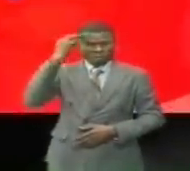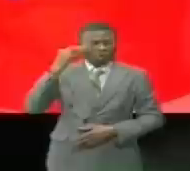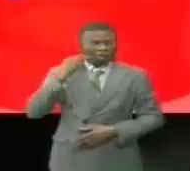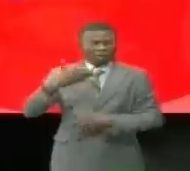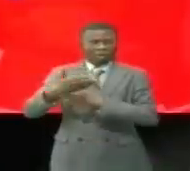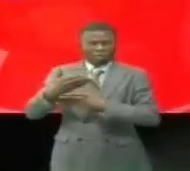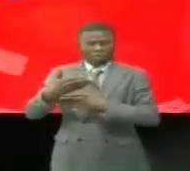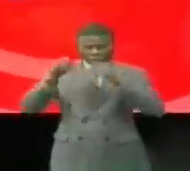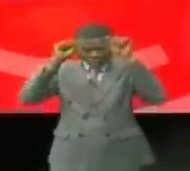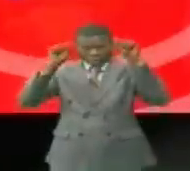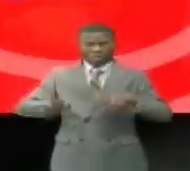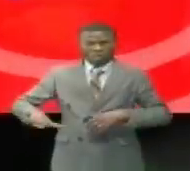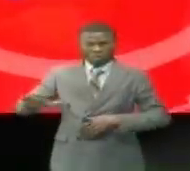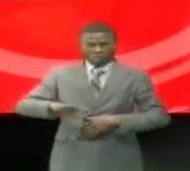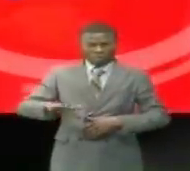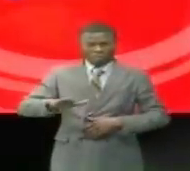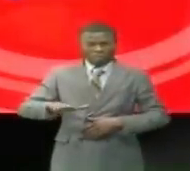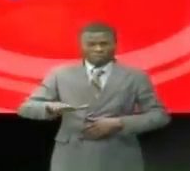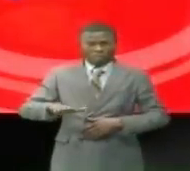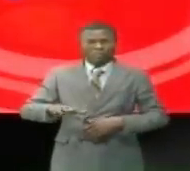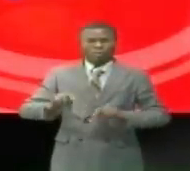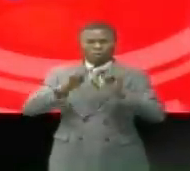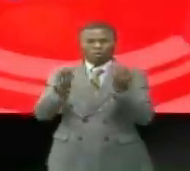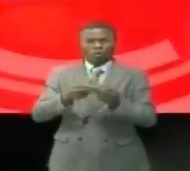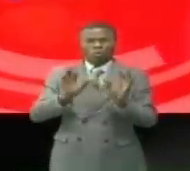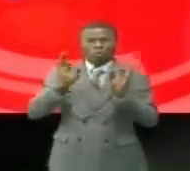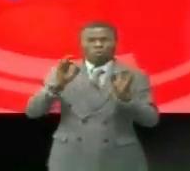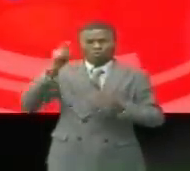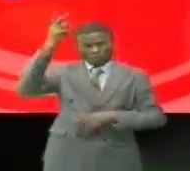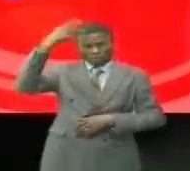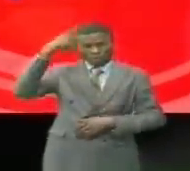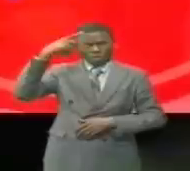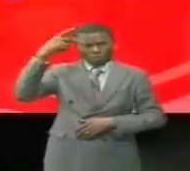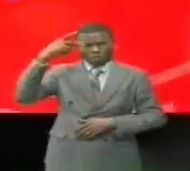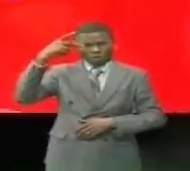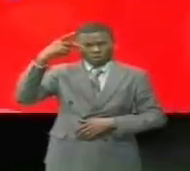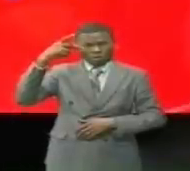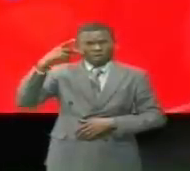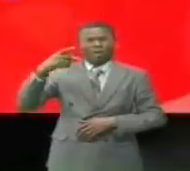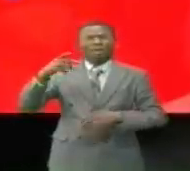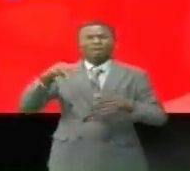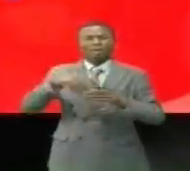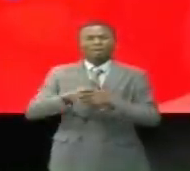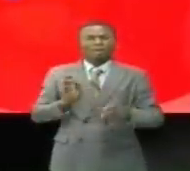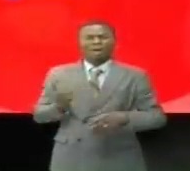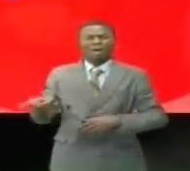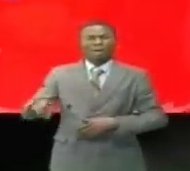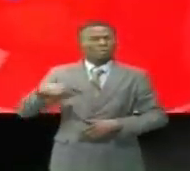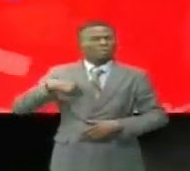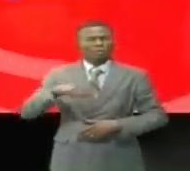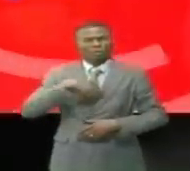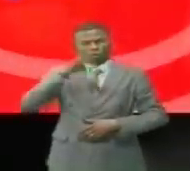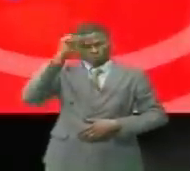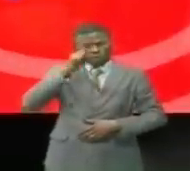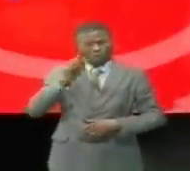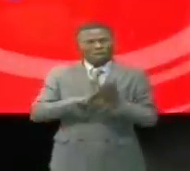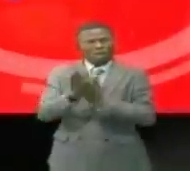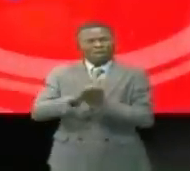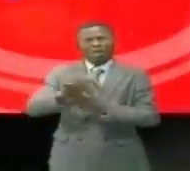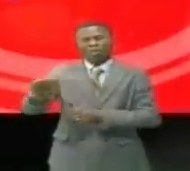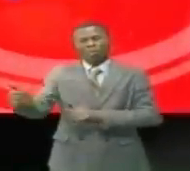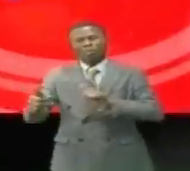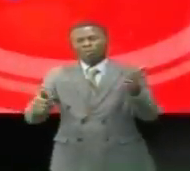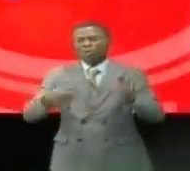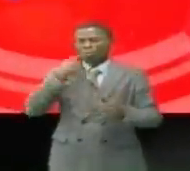le président de la République, fait partie de la nouvelle classe politique en main propre de notre province et n'a rien à voir avec tout ce qui se